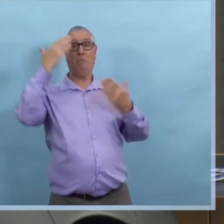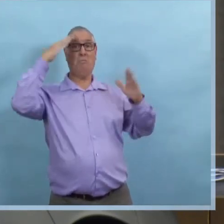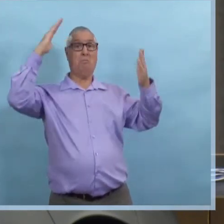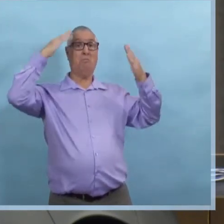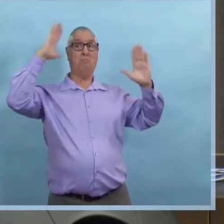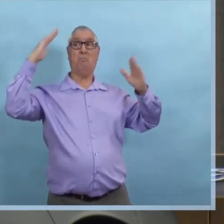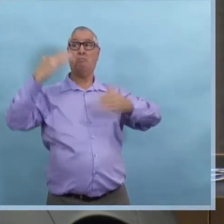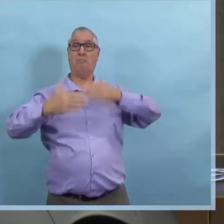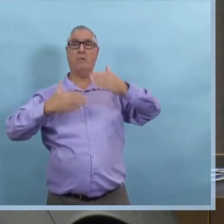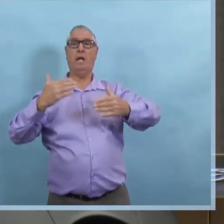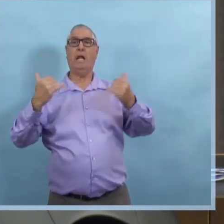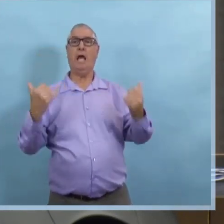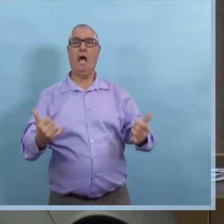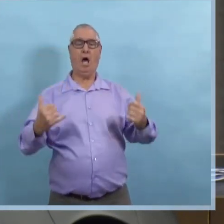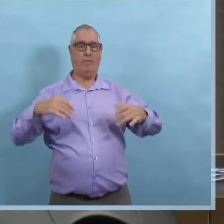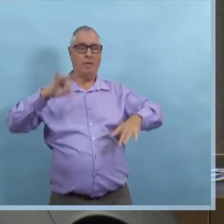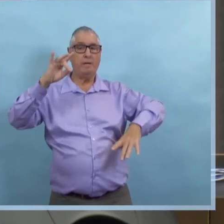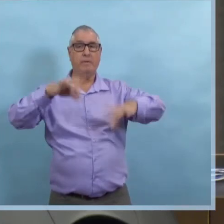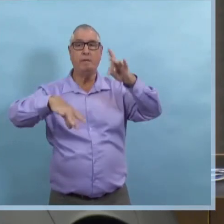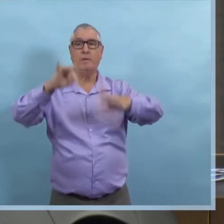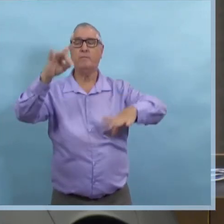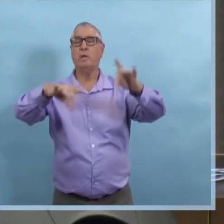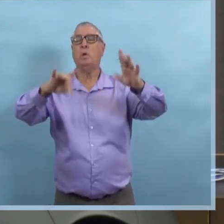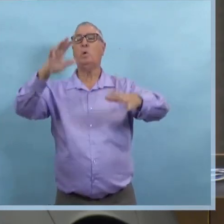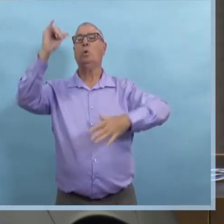des choses qu'on sait maintenant qu'on ne savait pas il y a trois mois.